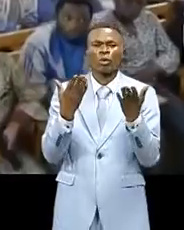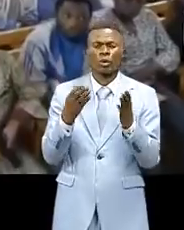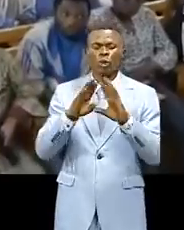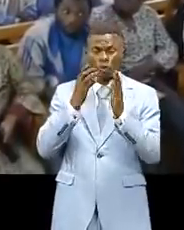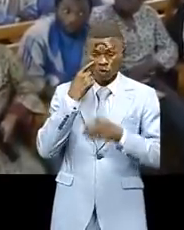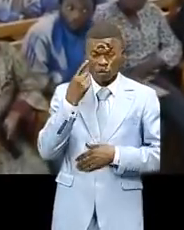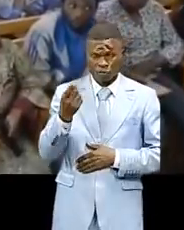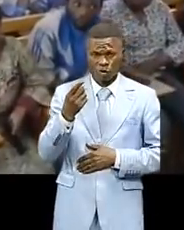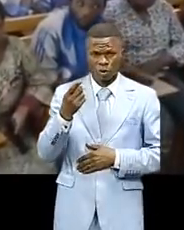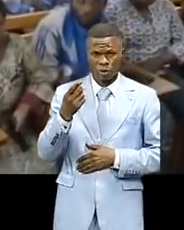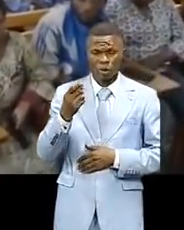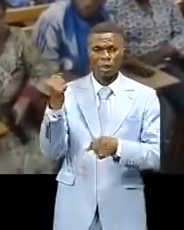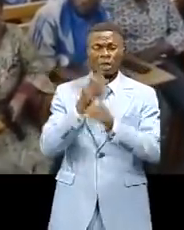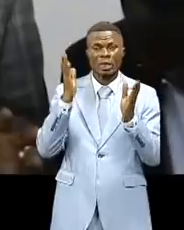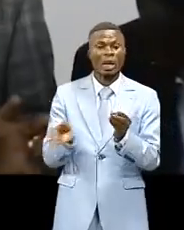lignes